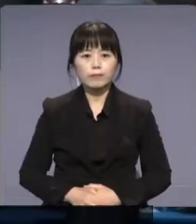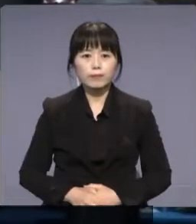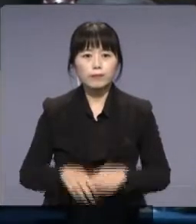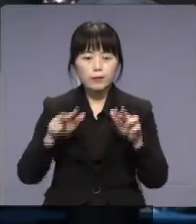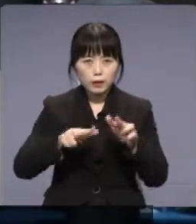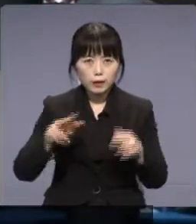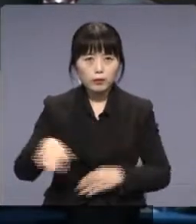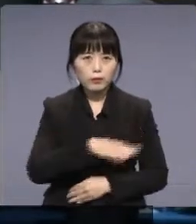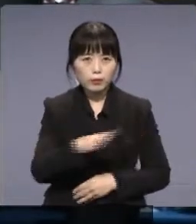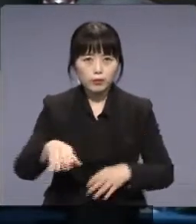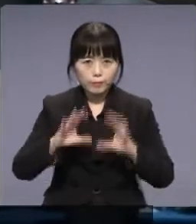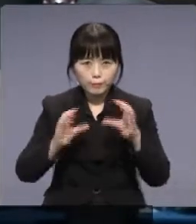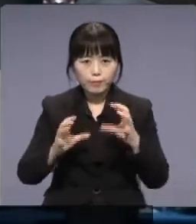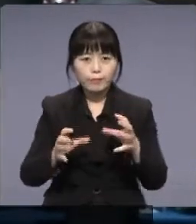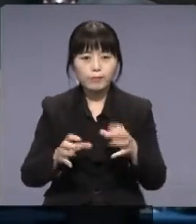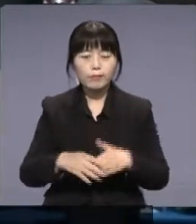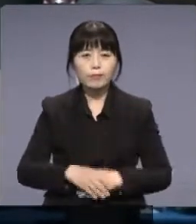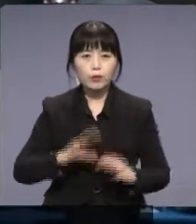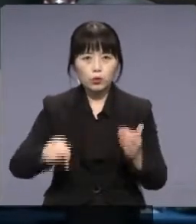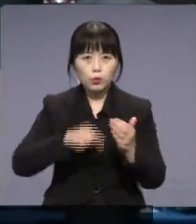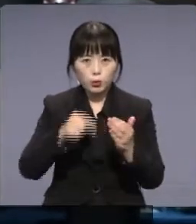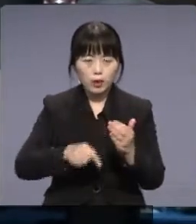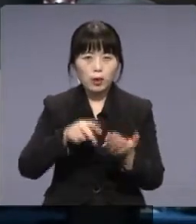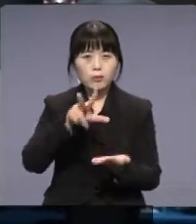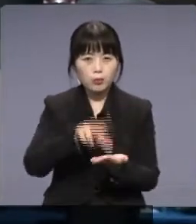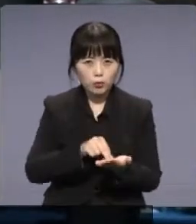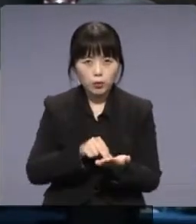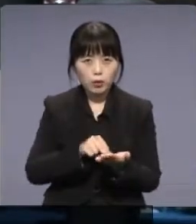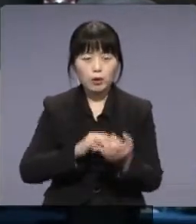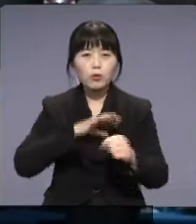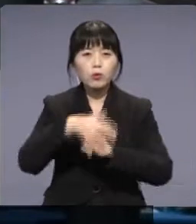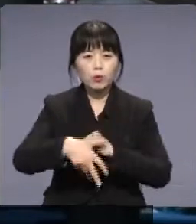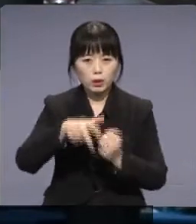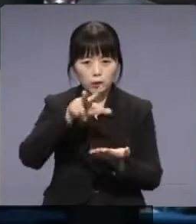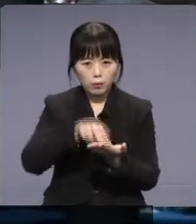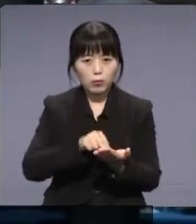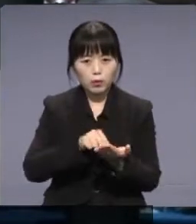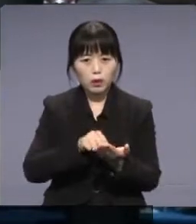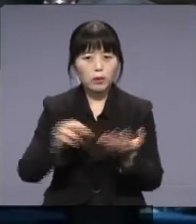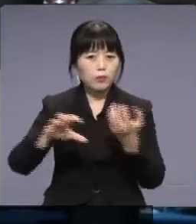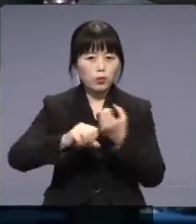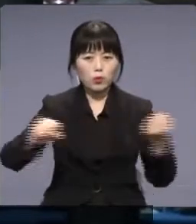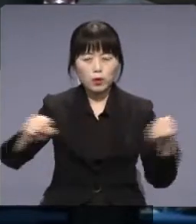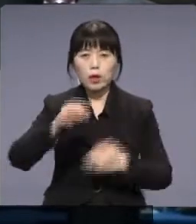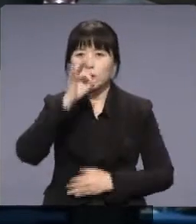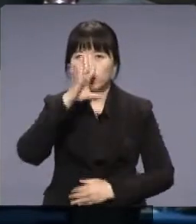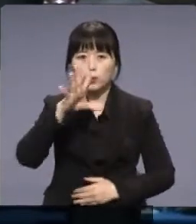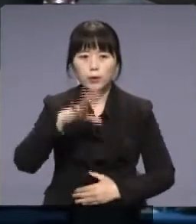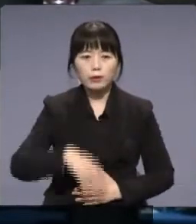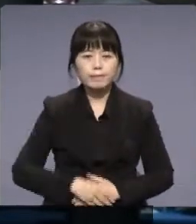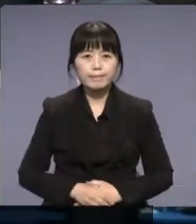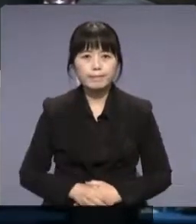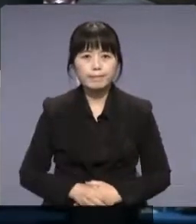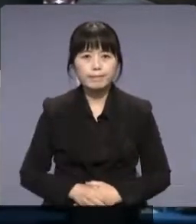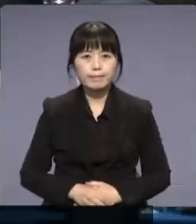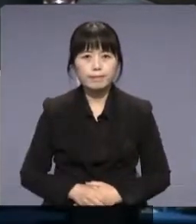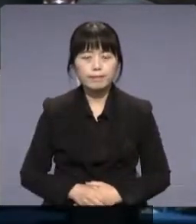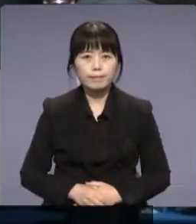지금 우리나라는 국내 문제와 국제 문제를 분리할 수 없습니다.